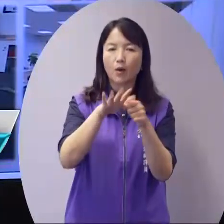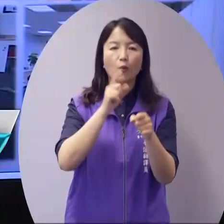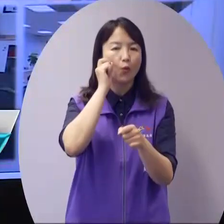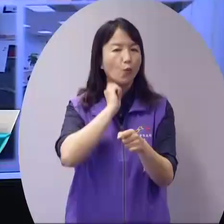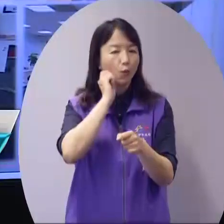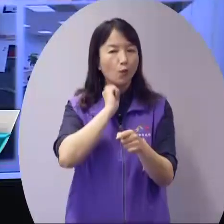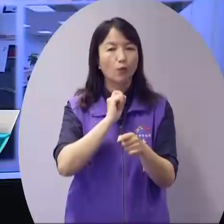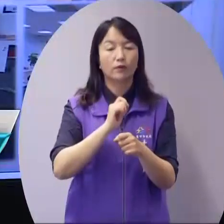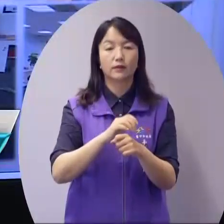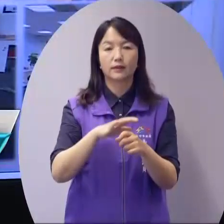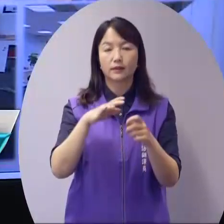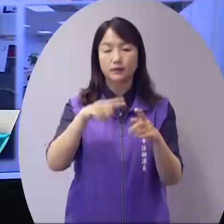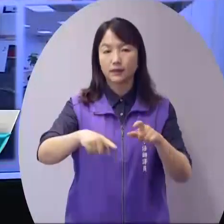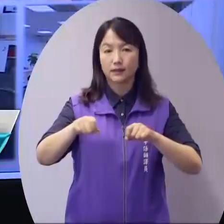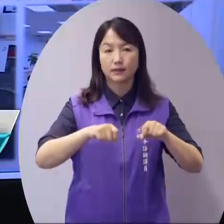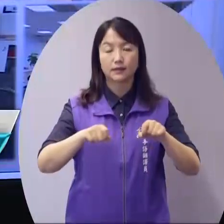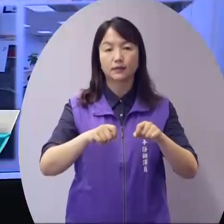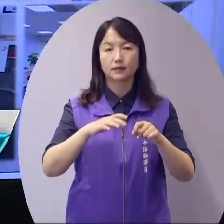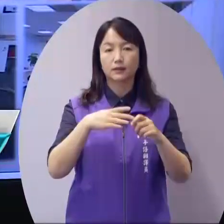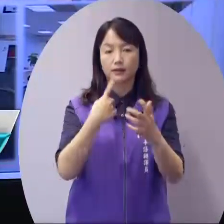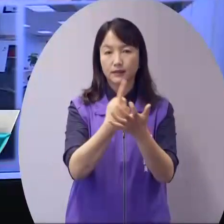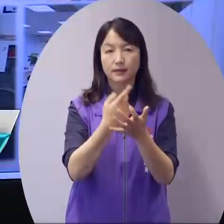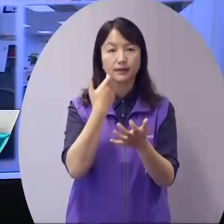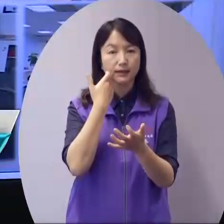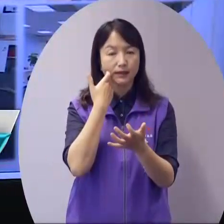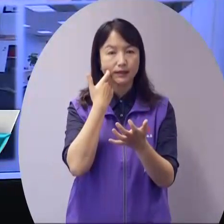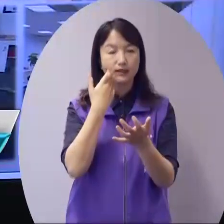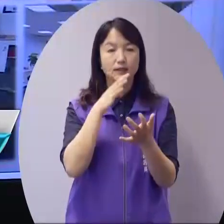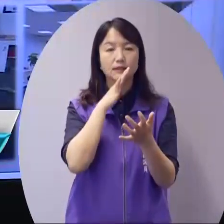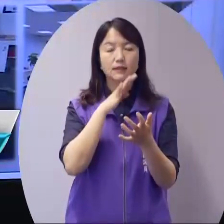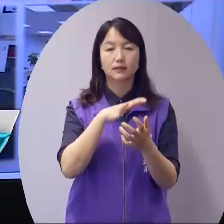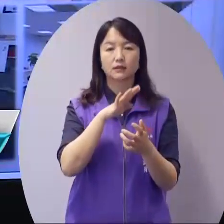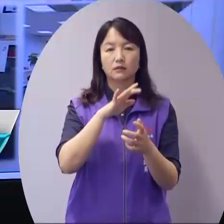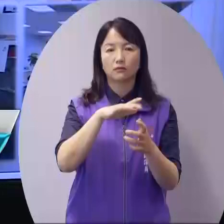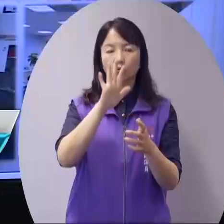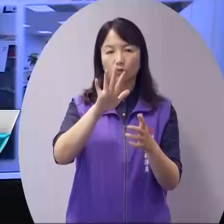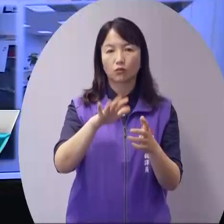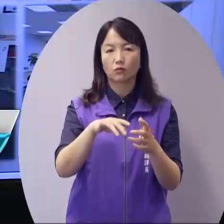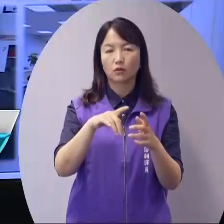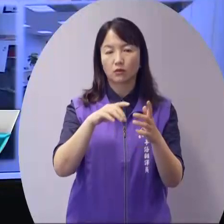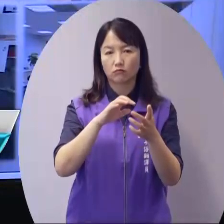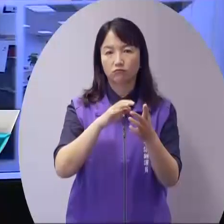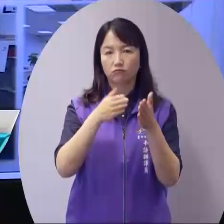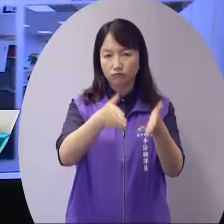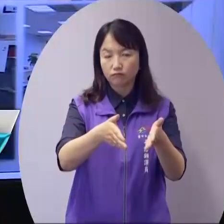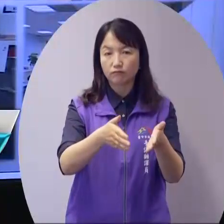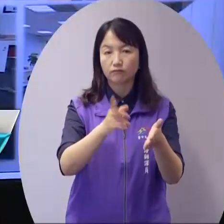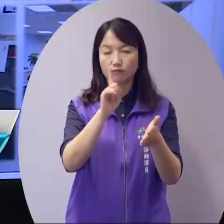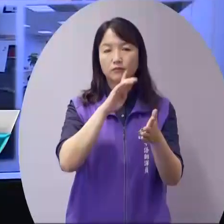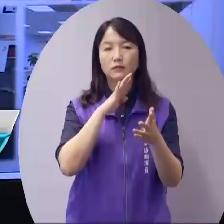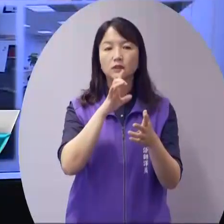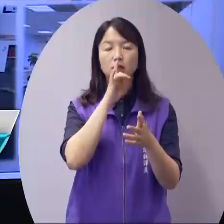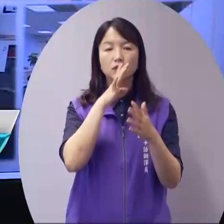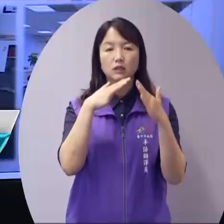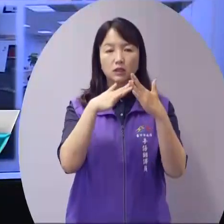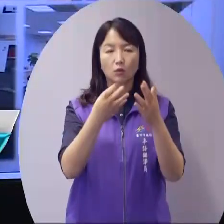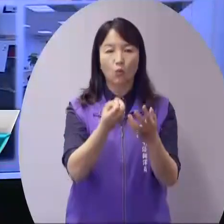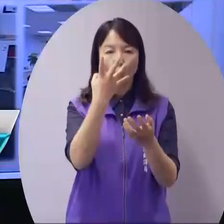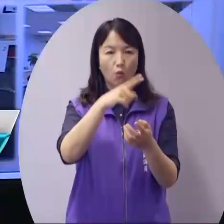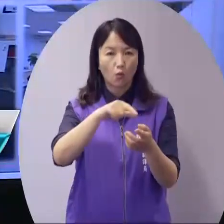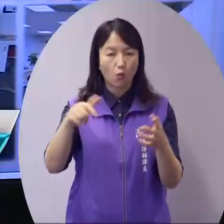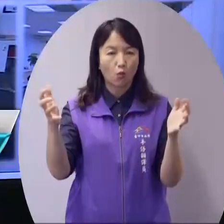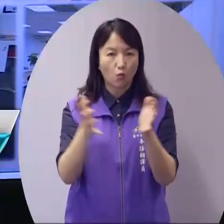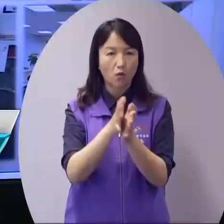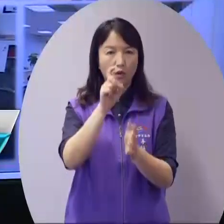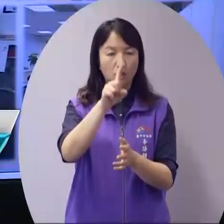施花、爱花。那本计划呢，参加的活动一共有7300人，那使用的本市的花材呢，一